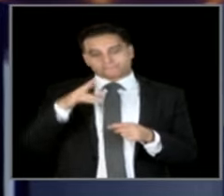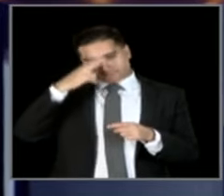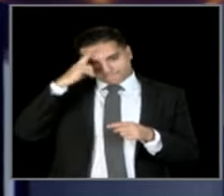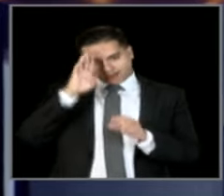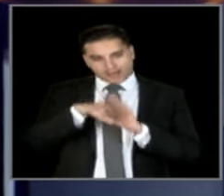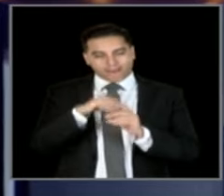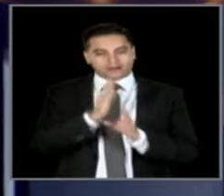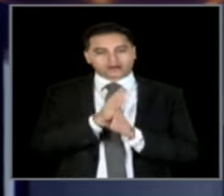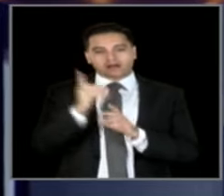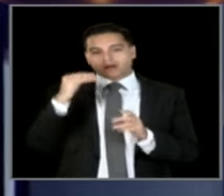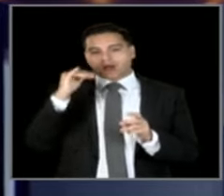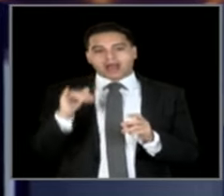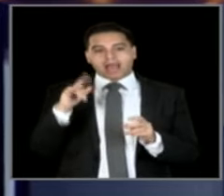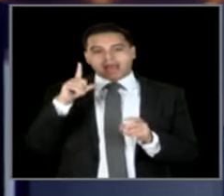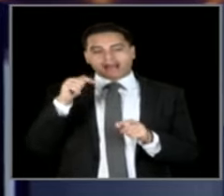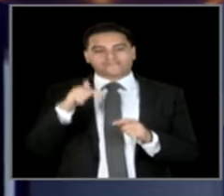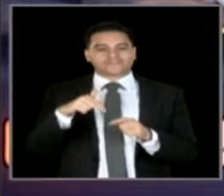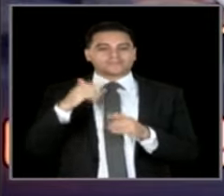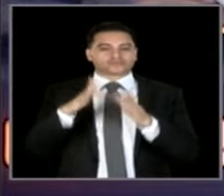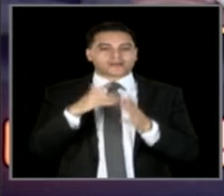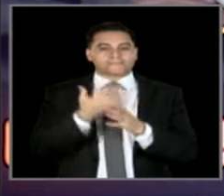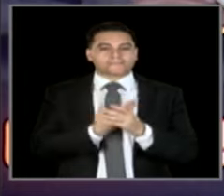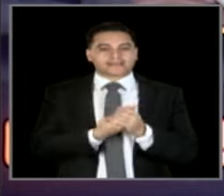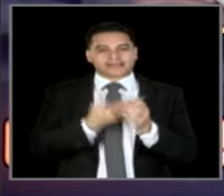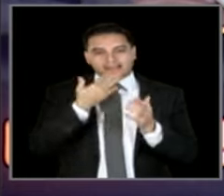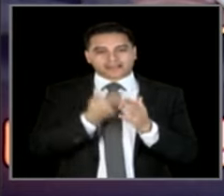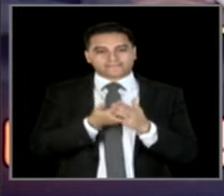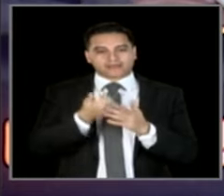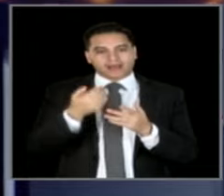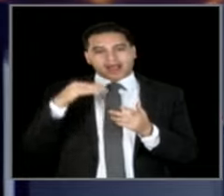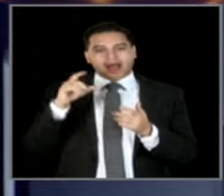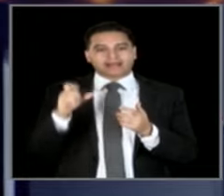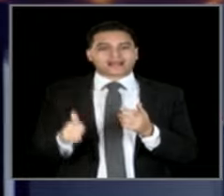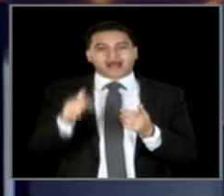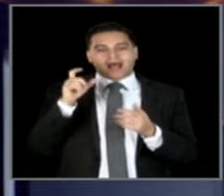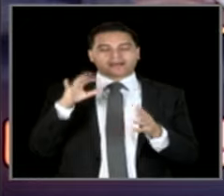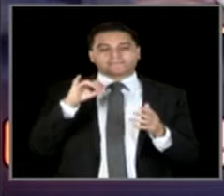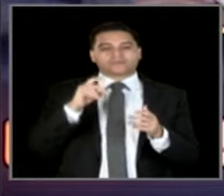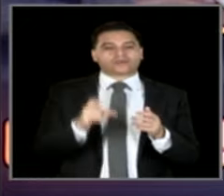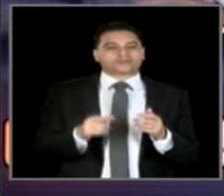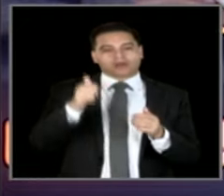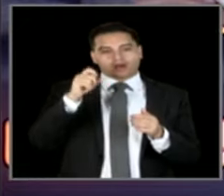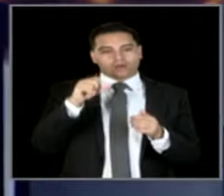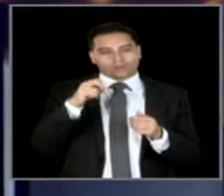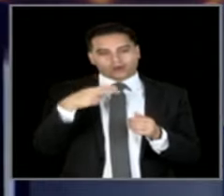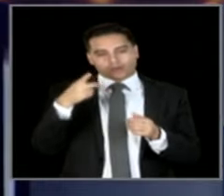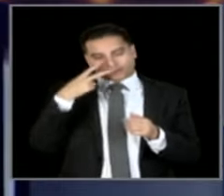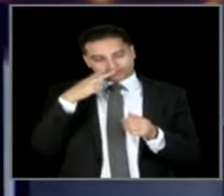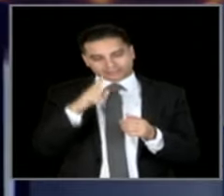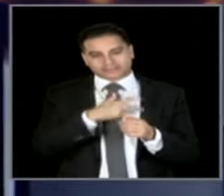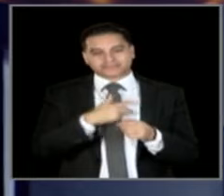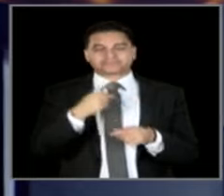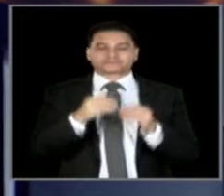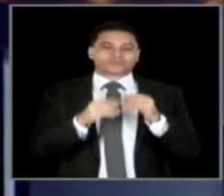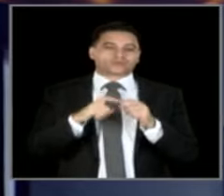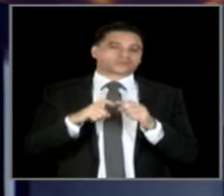بدور رحيل في مسلسل ب القبايل مين بقى احنا مطو بس انت قلت ايه انا قلت وفاء عامد السؤال